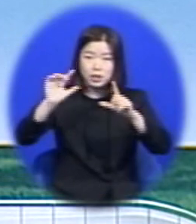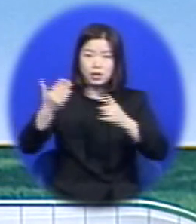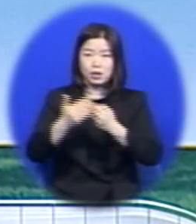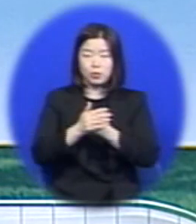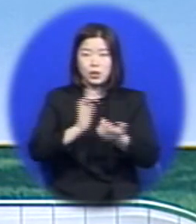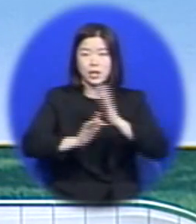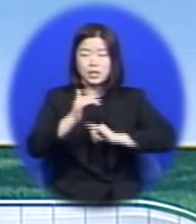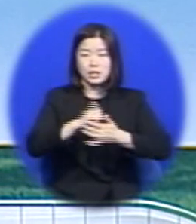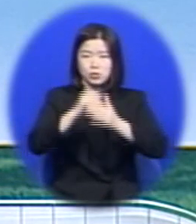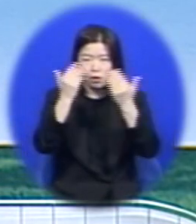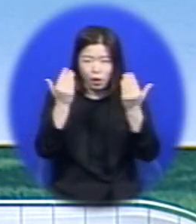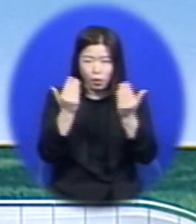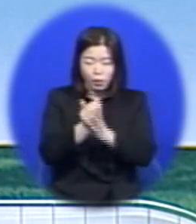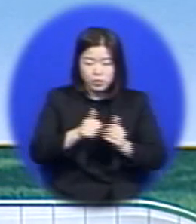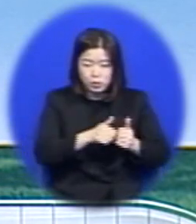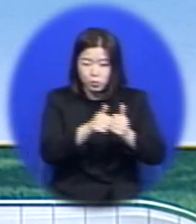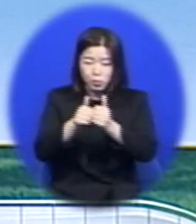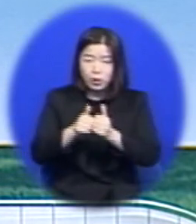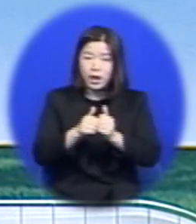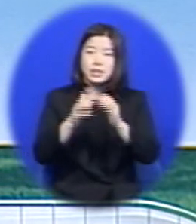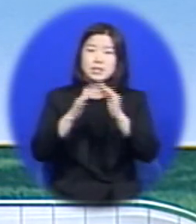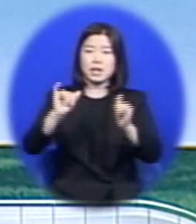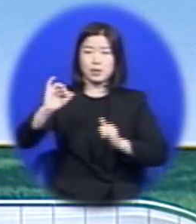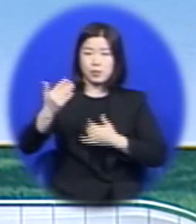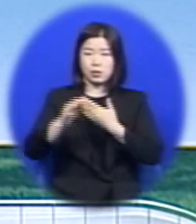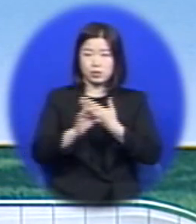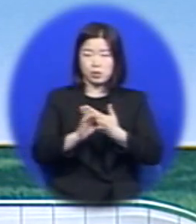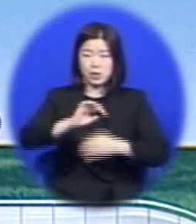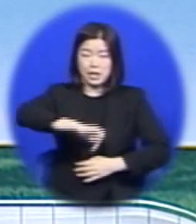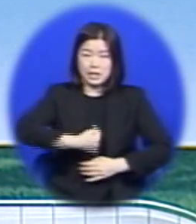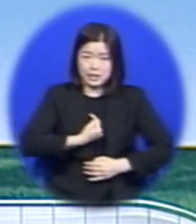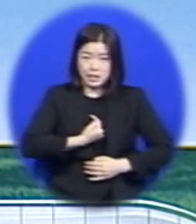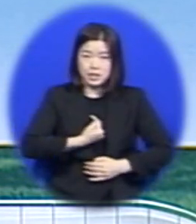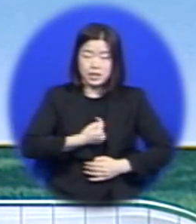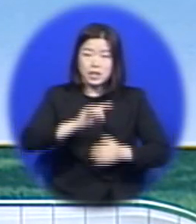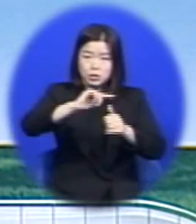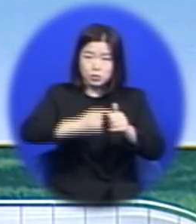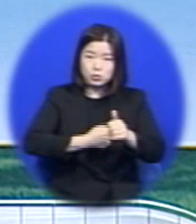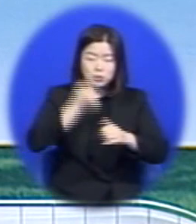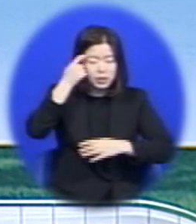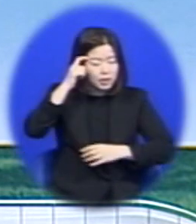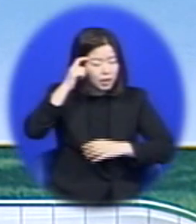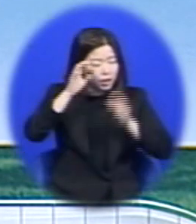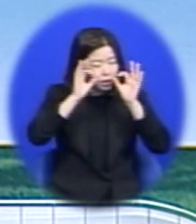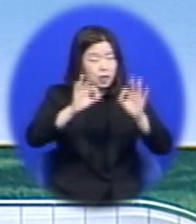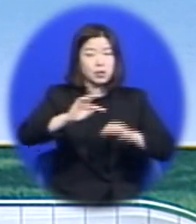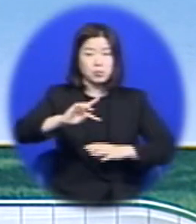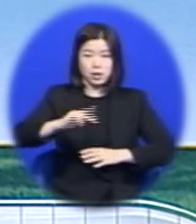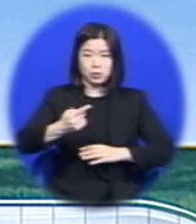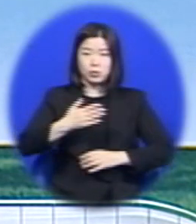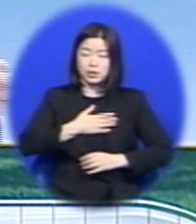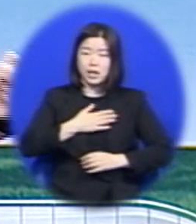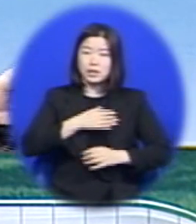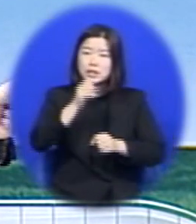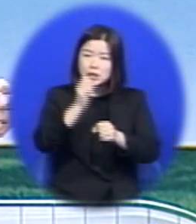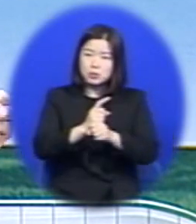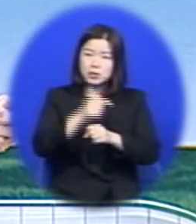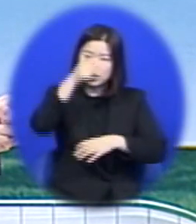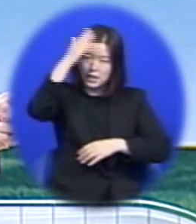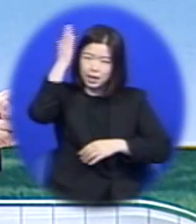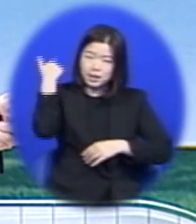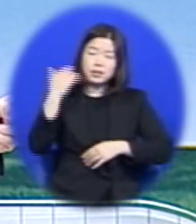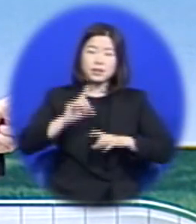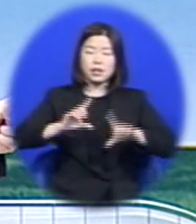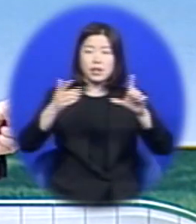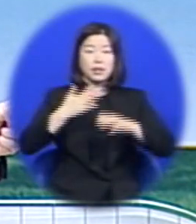예수님과 온전히 동행하는 사람이 됐다면, 그리고 자기 자신이 자기 스스로를 생각해 봐도 나는 이미 옛날의 내가